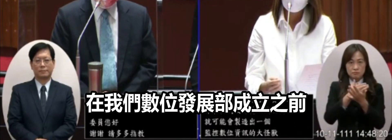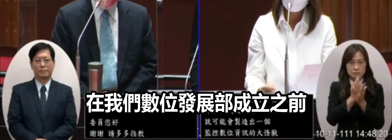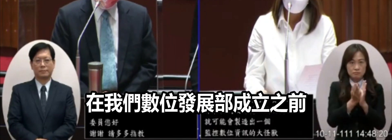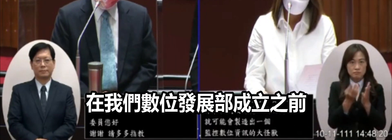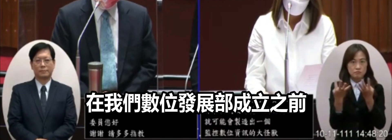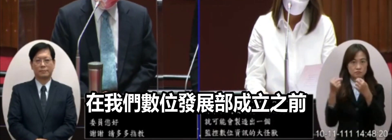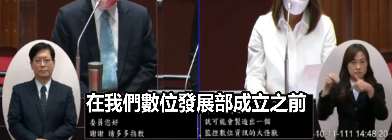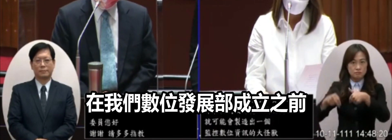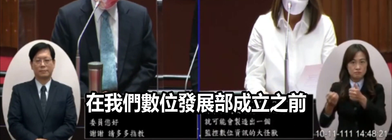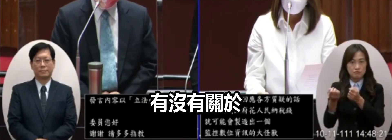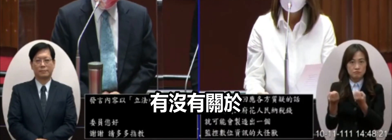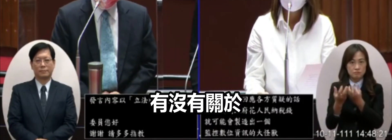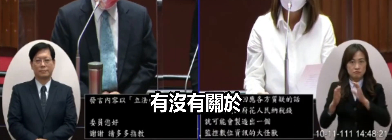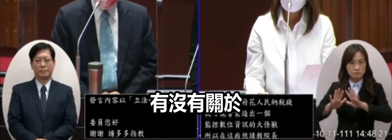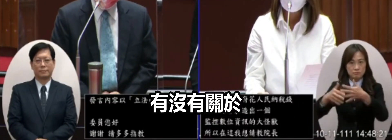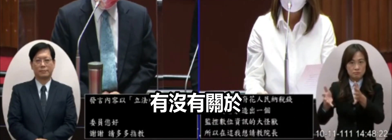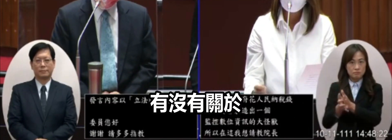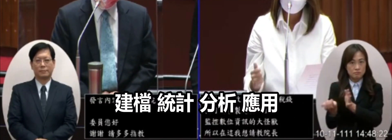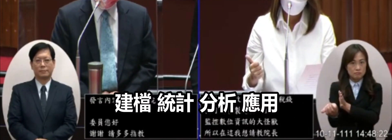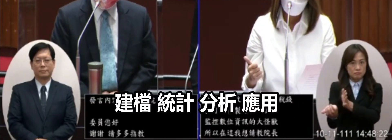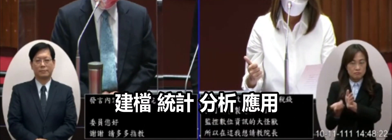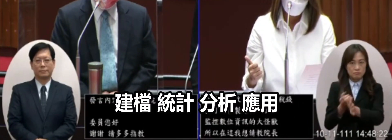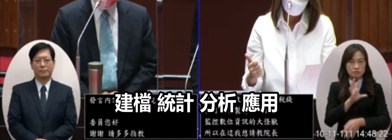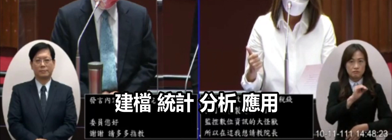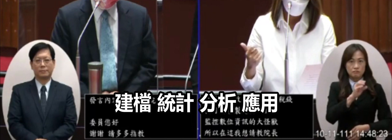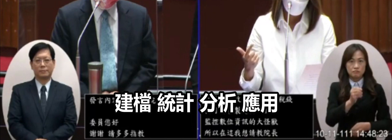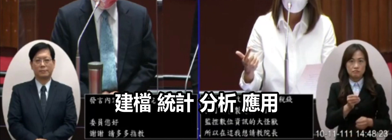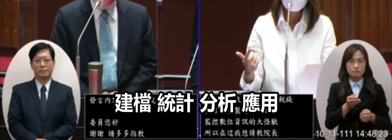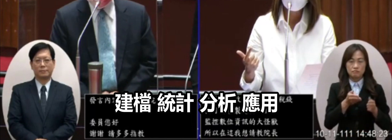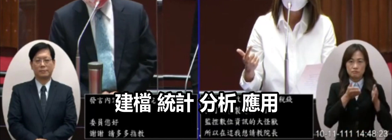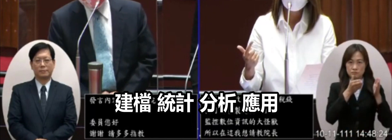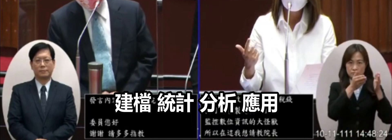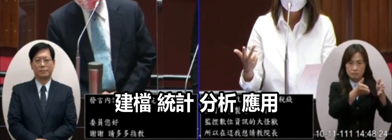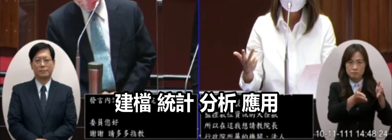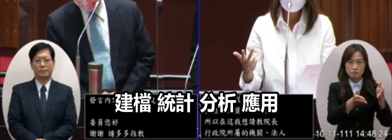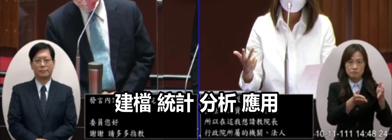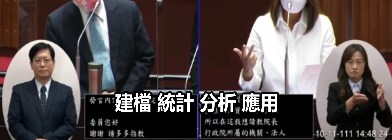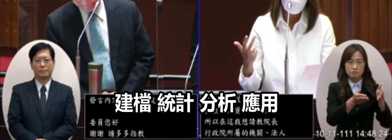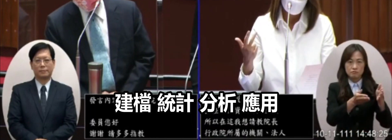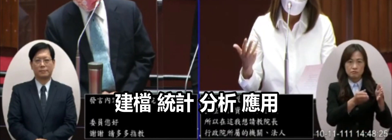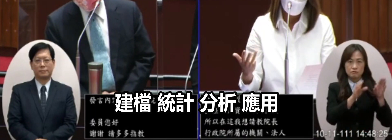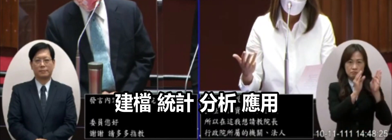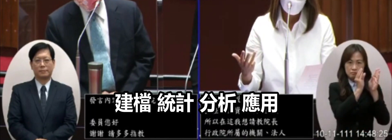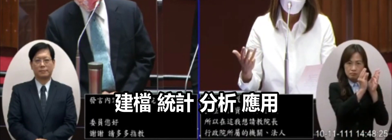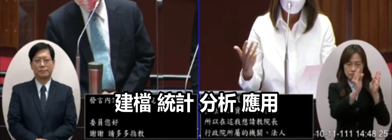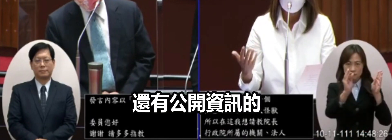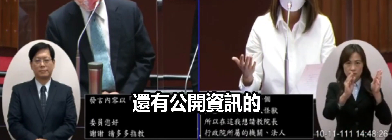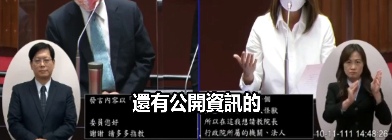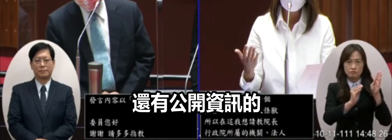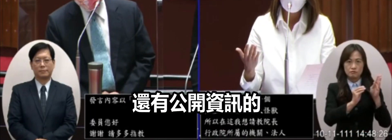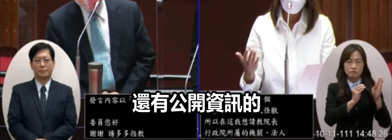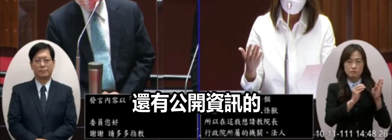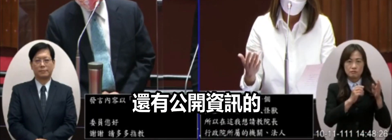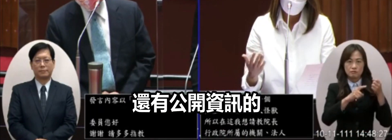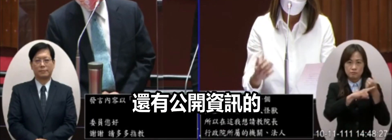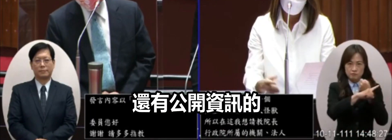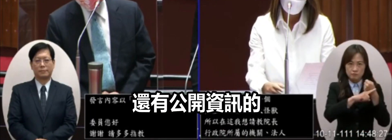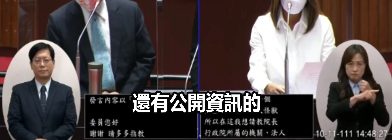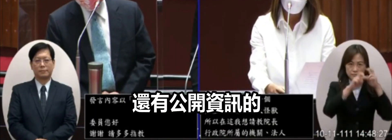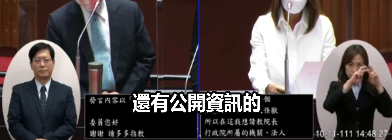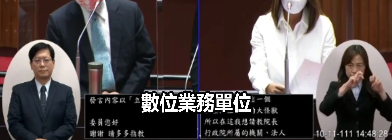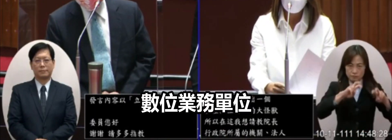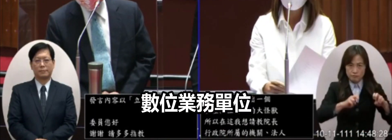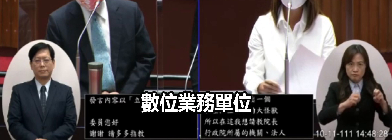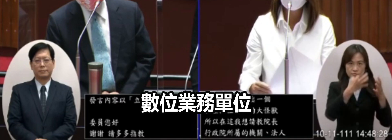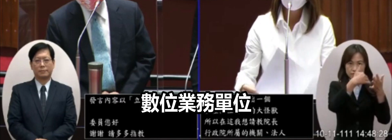部成立之前，有没有关于建档、统计、分析、应用还有公开资